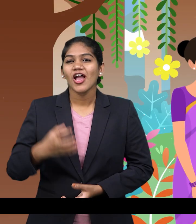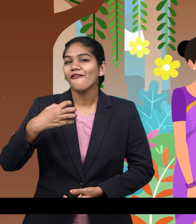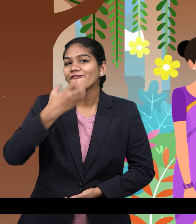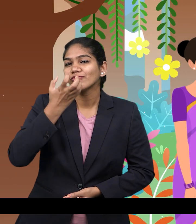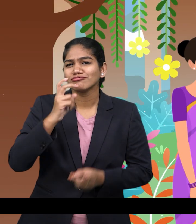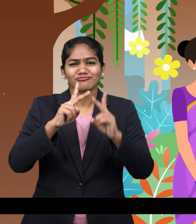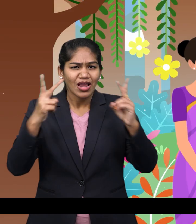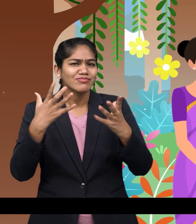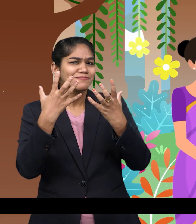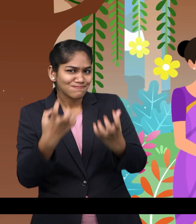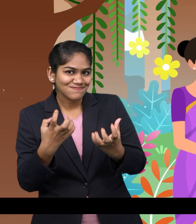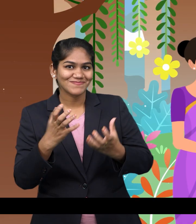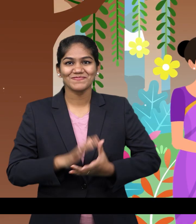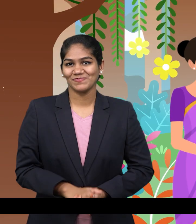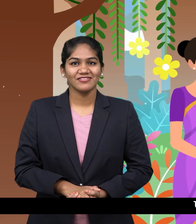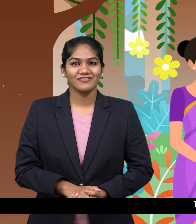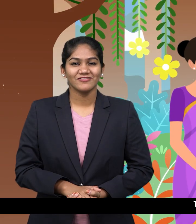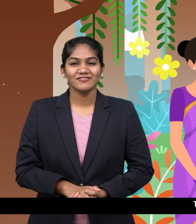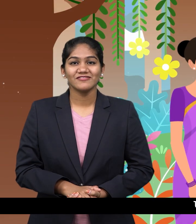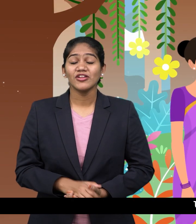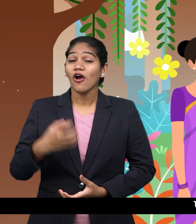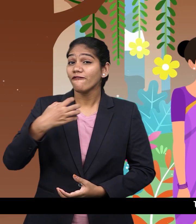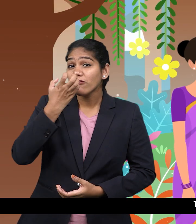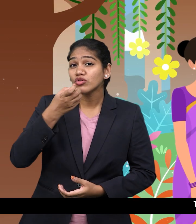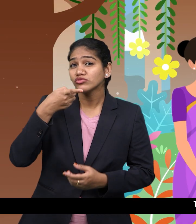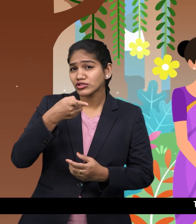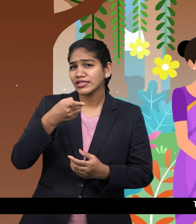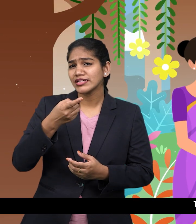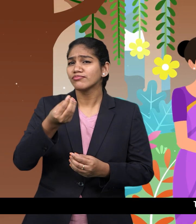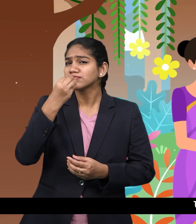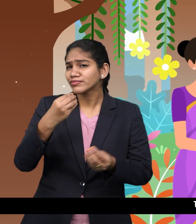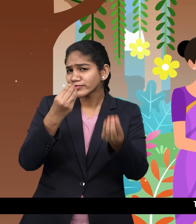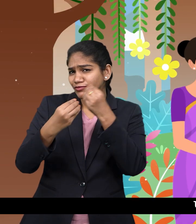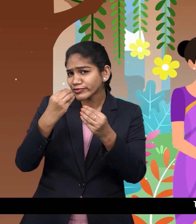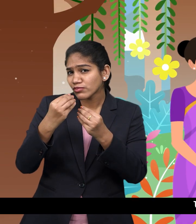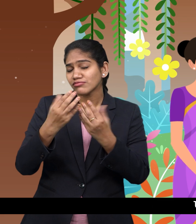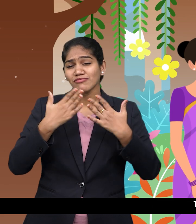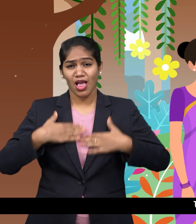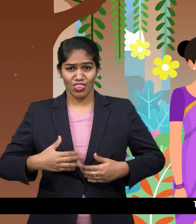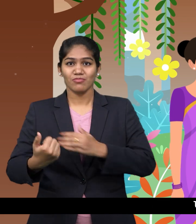सूखे मेवे। फल भी हमें स्वस्थ रखते हैं।